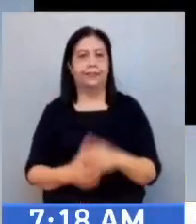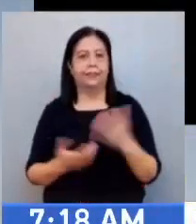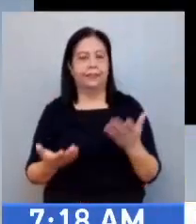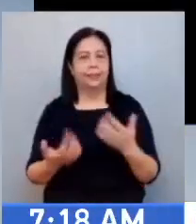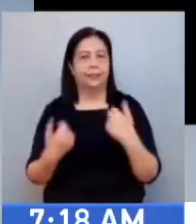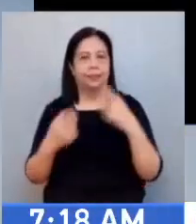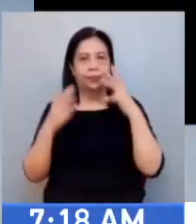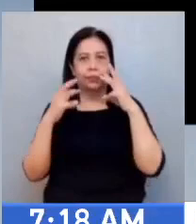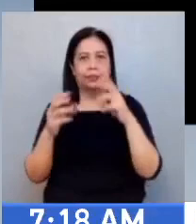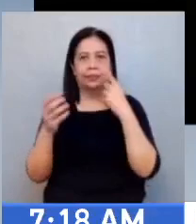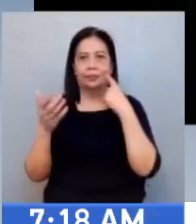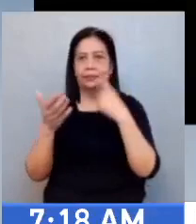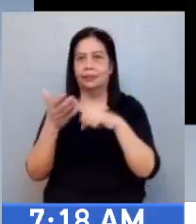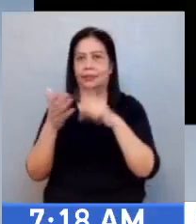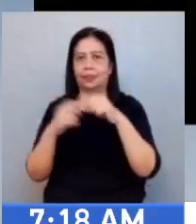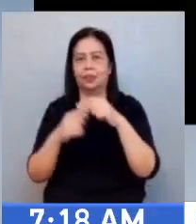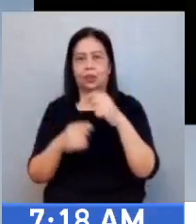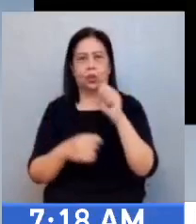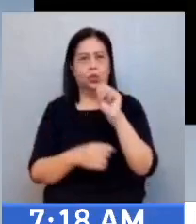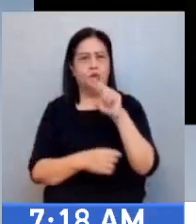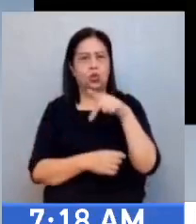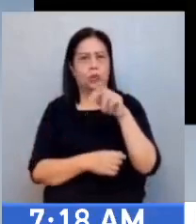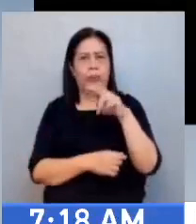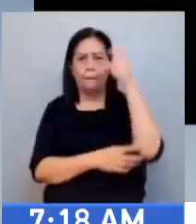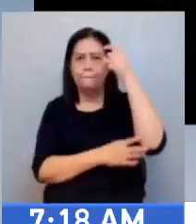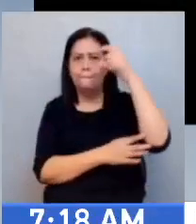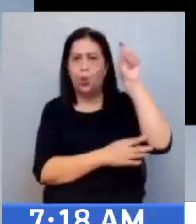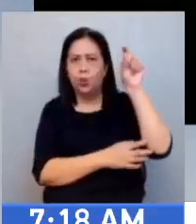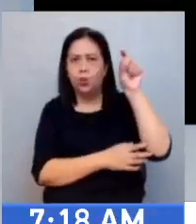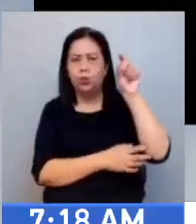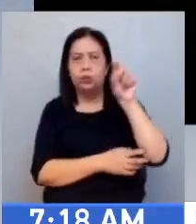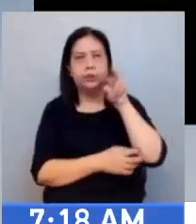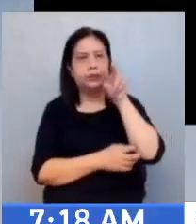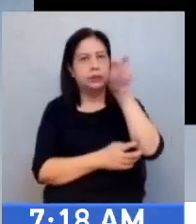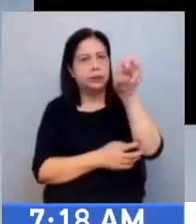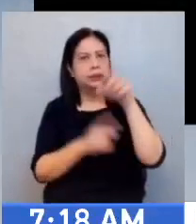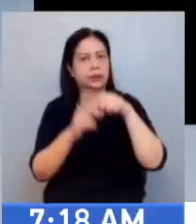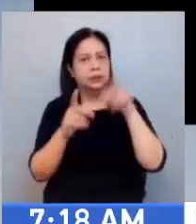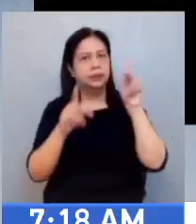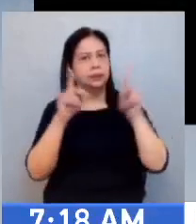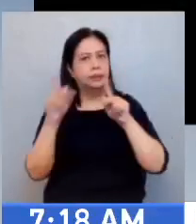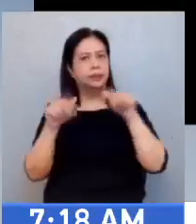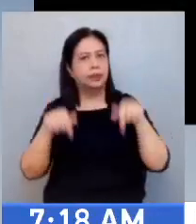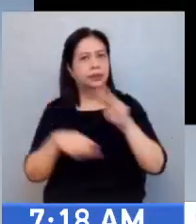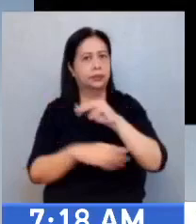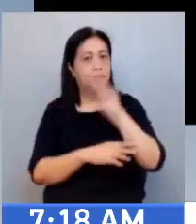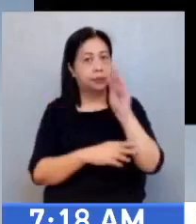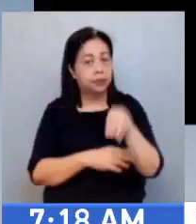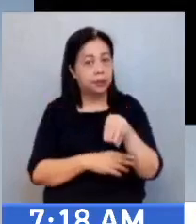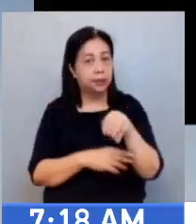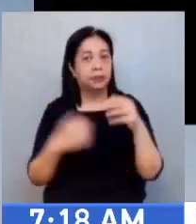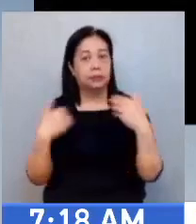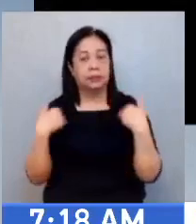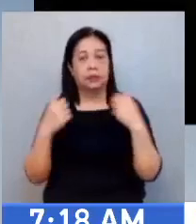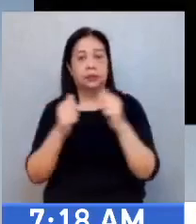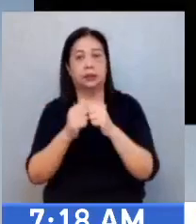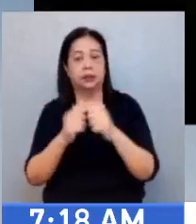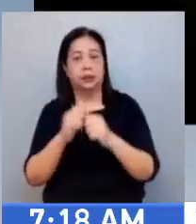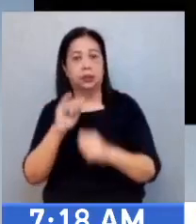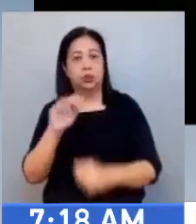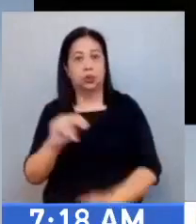kanina yung super moon. Nasilayan niya ng ating mga kapuso dito sa Metro Manila, maging sa Ilocos Norte at sa isla ng